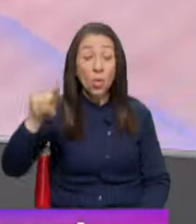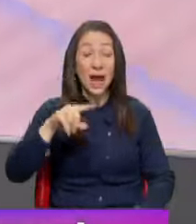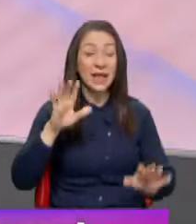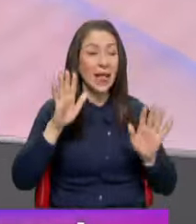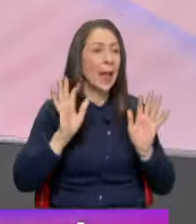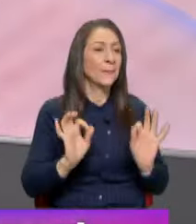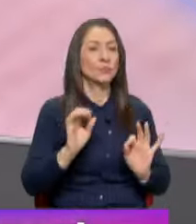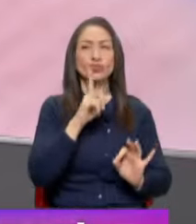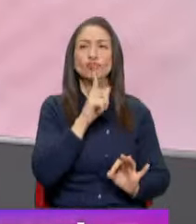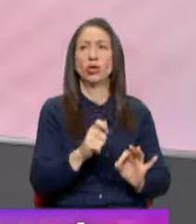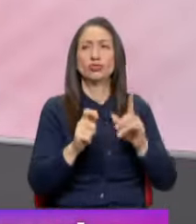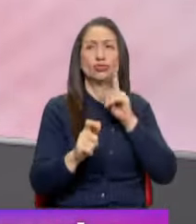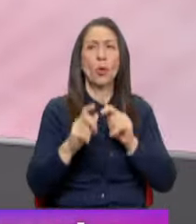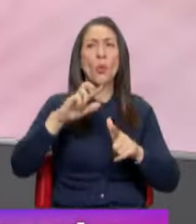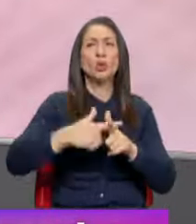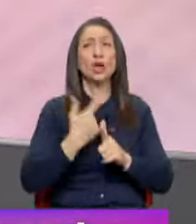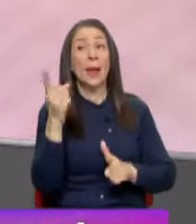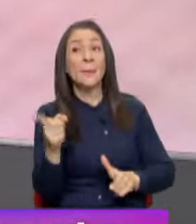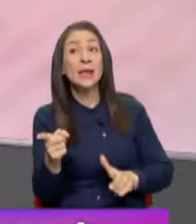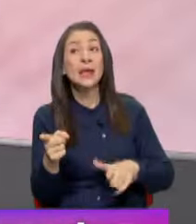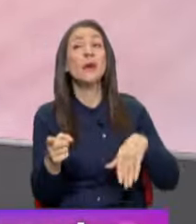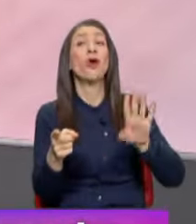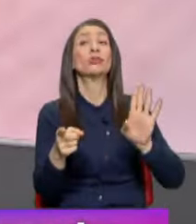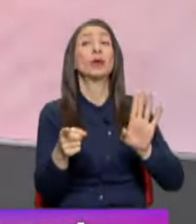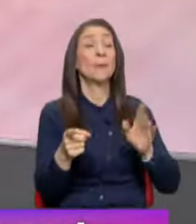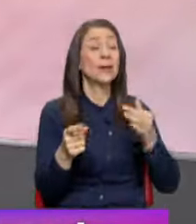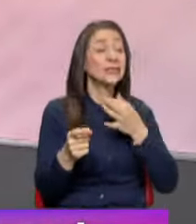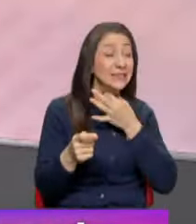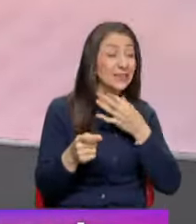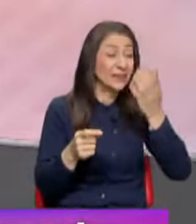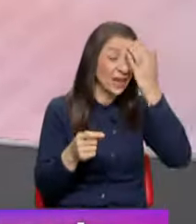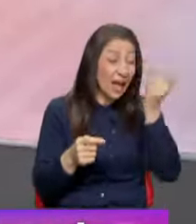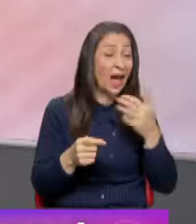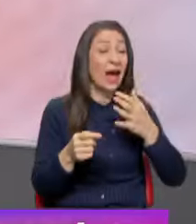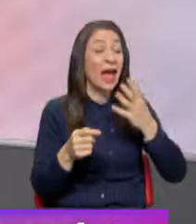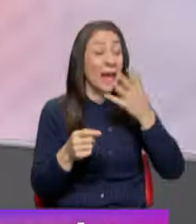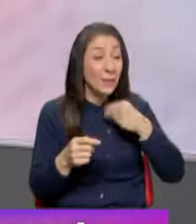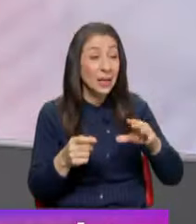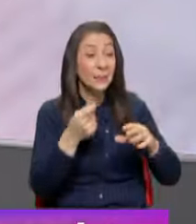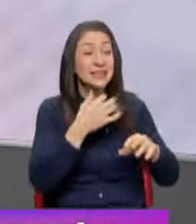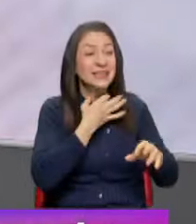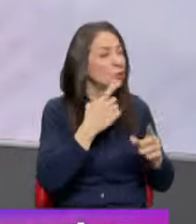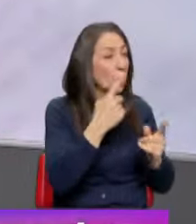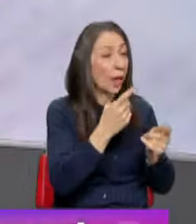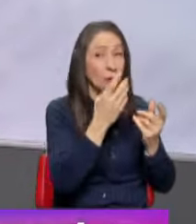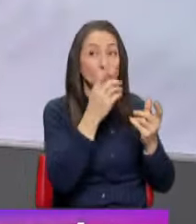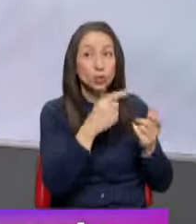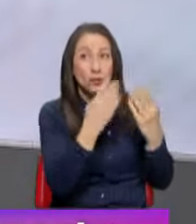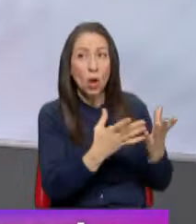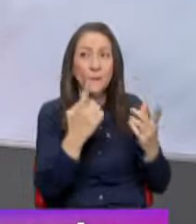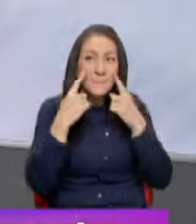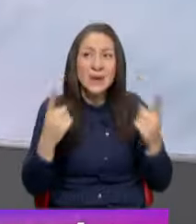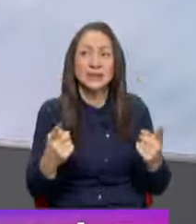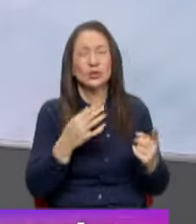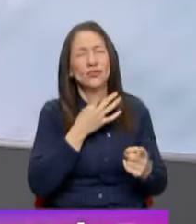genelde vaatlerini projelere mi yoksa yokluğa yoksulluğa emekliye dar gelirliye yönelik mi veriyor Lütfen